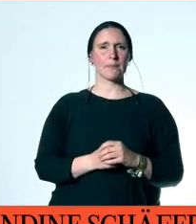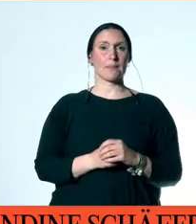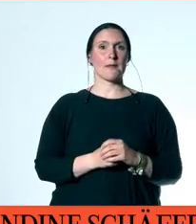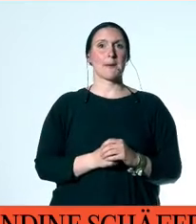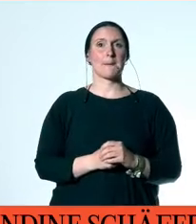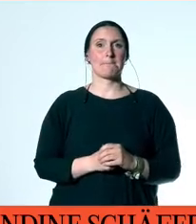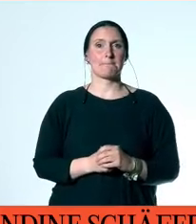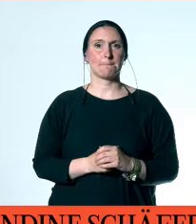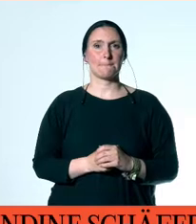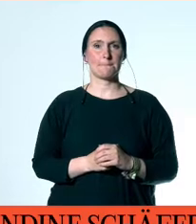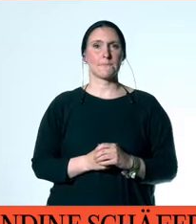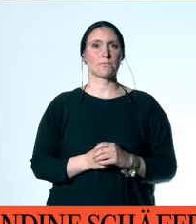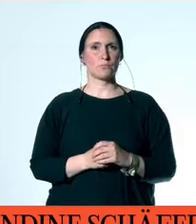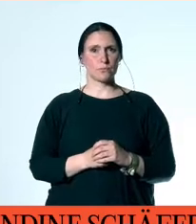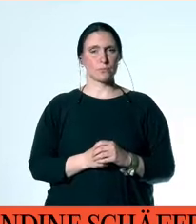Kollektiv